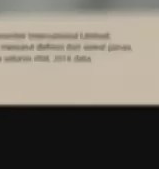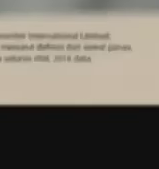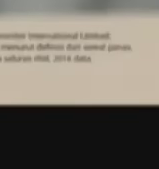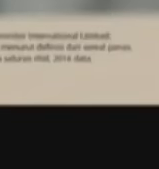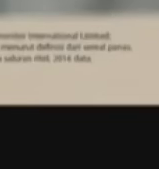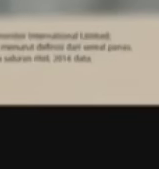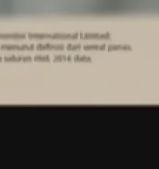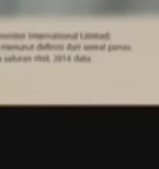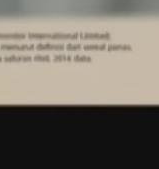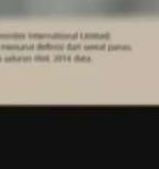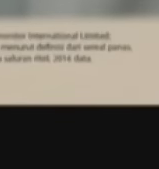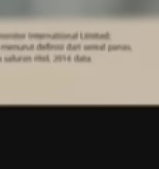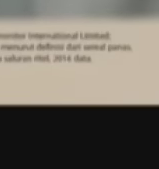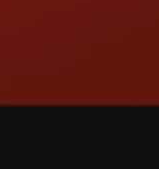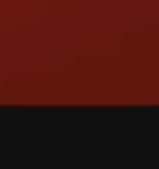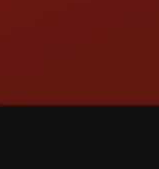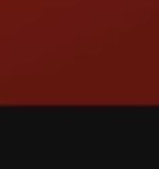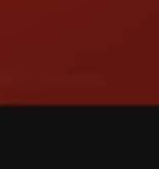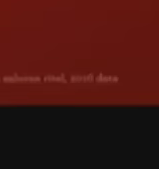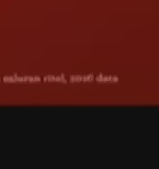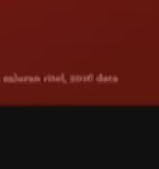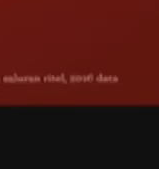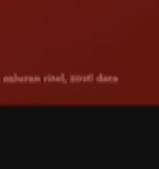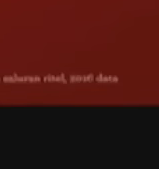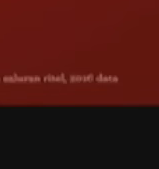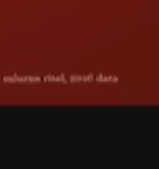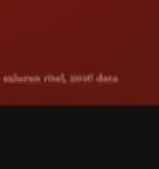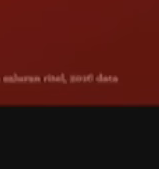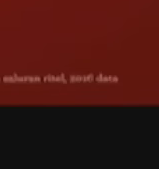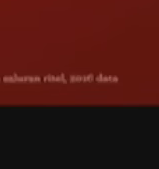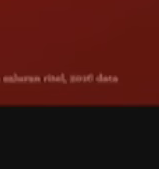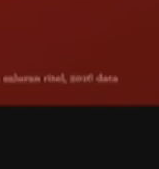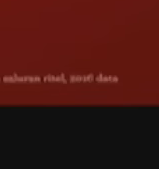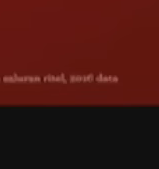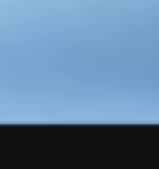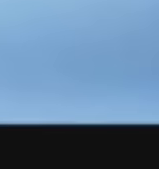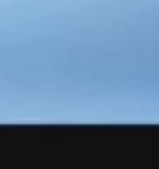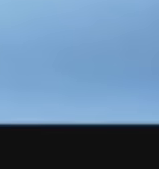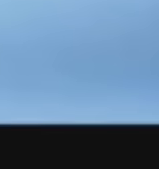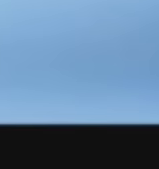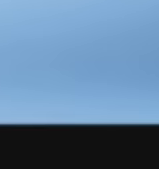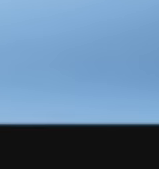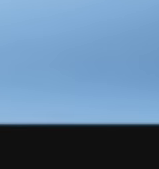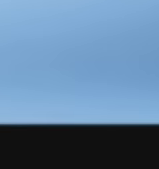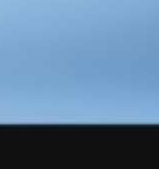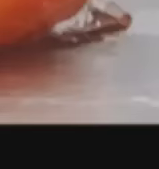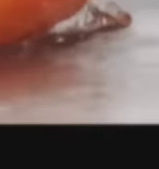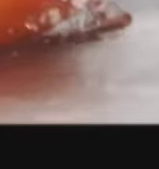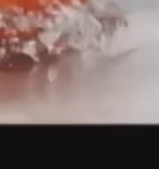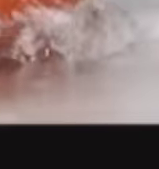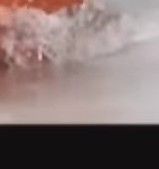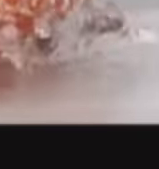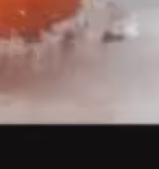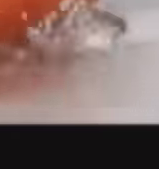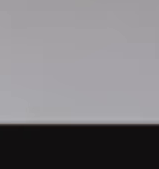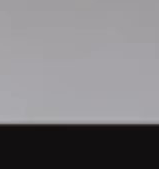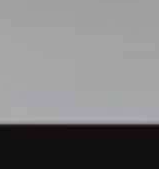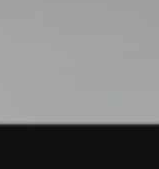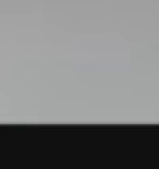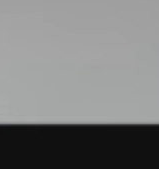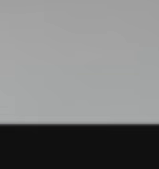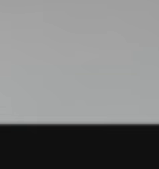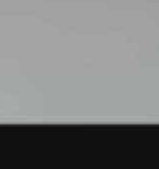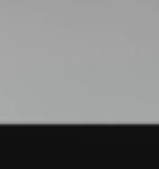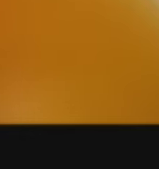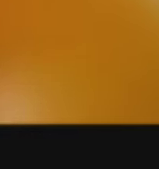1 di dunia. Quaker Soto dan Kari. Kini Quaker gratis 200 gram. Inilah 3 finalis rasa Cheetato